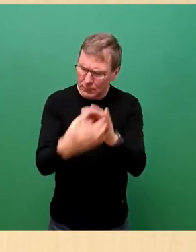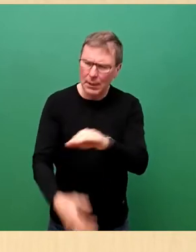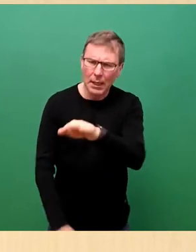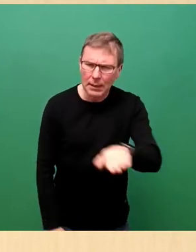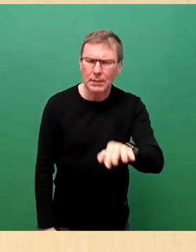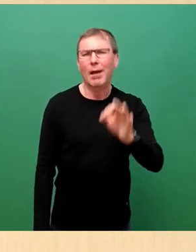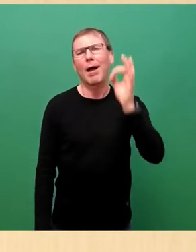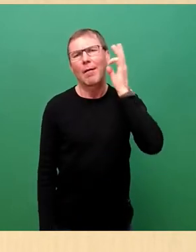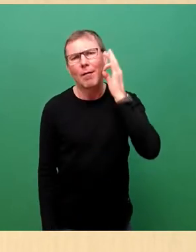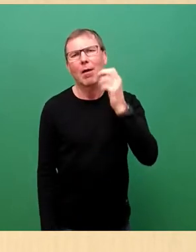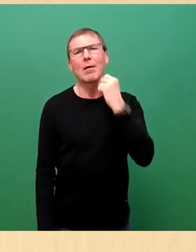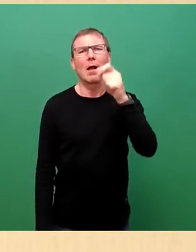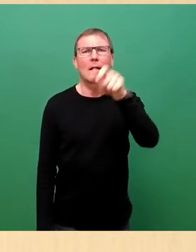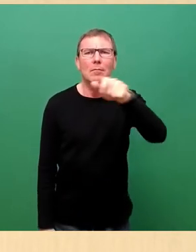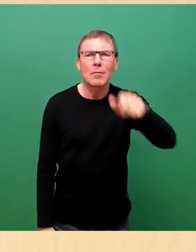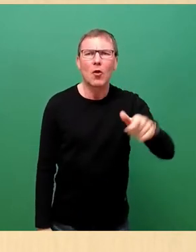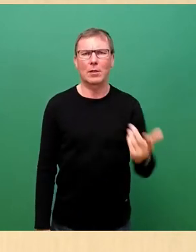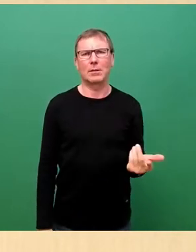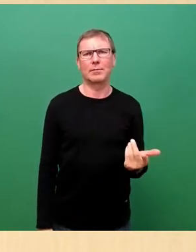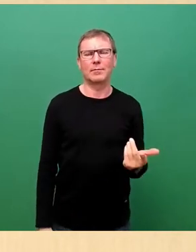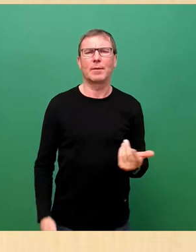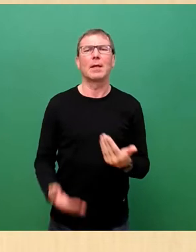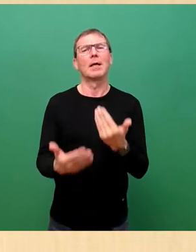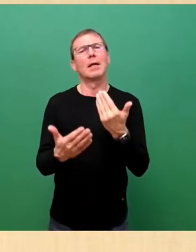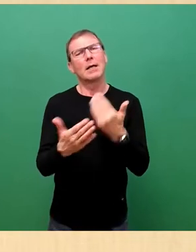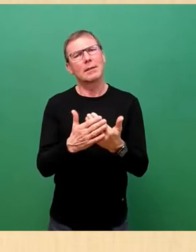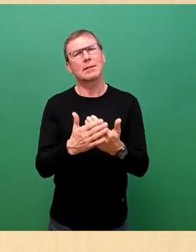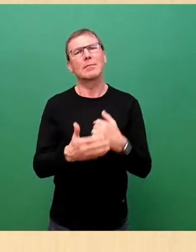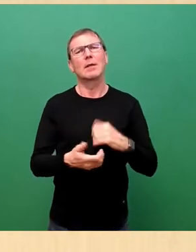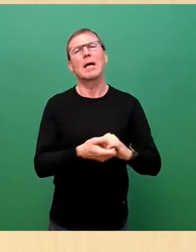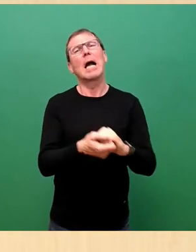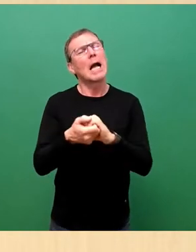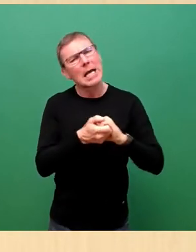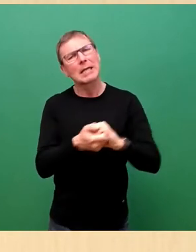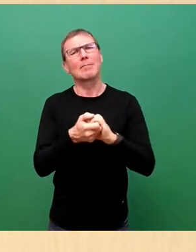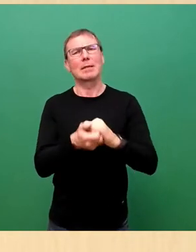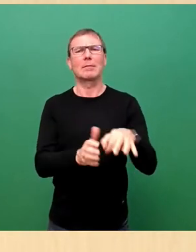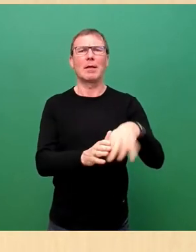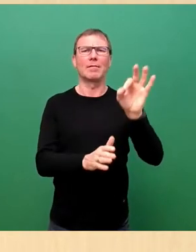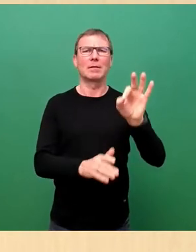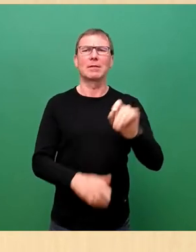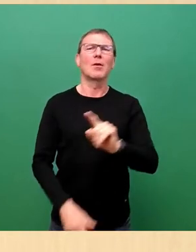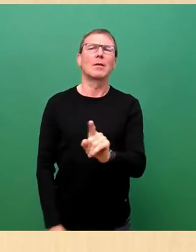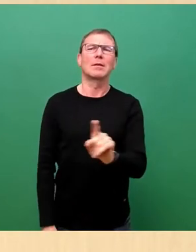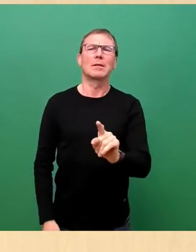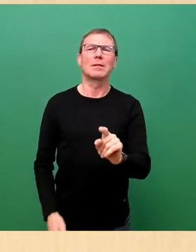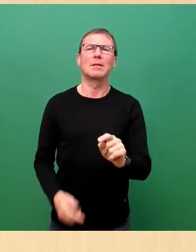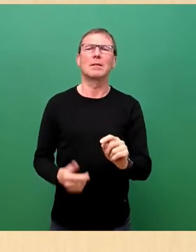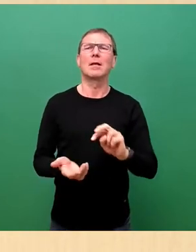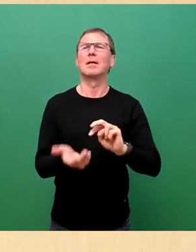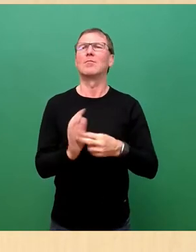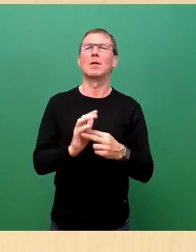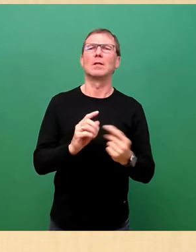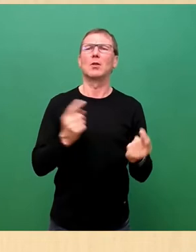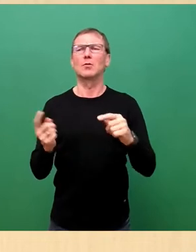älteren Herren. Aus dem Grund lassen Sie uns hier eine Gemeinsamkeit finden und nicht wieder in Diskussion gut, böse,